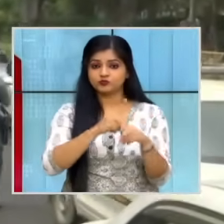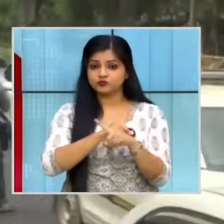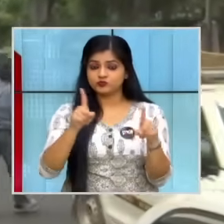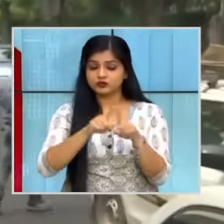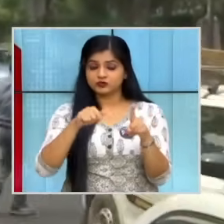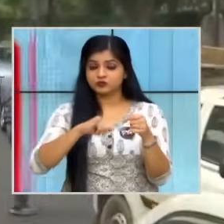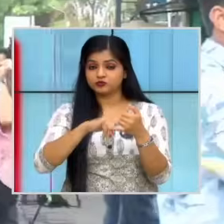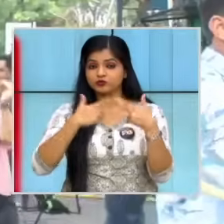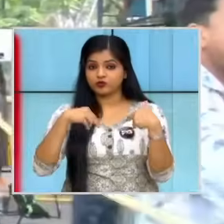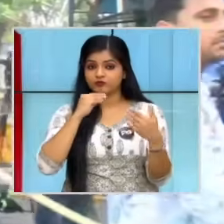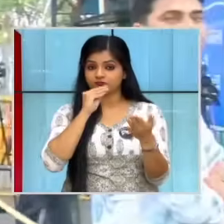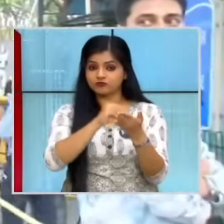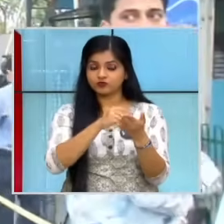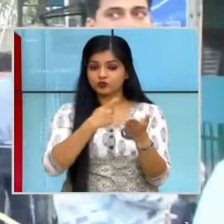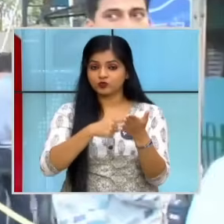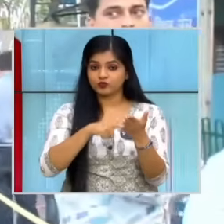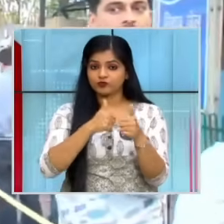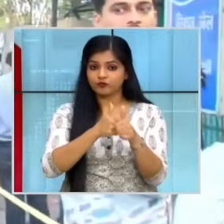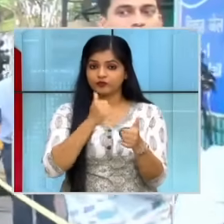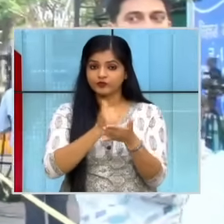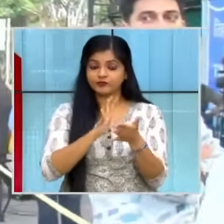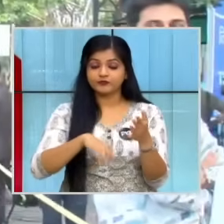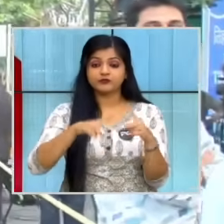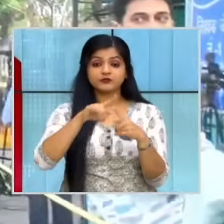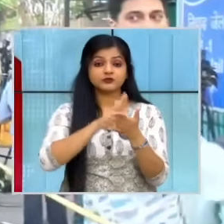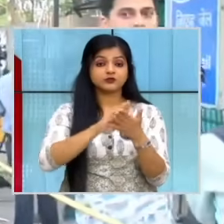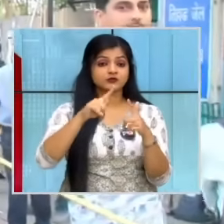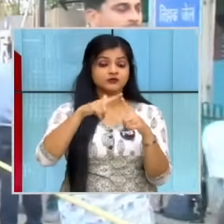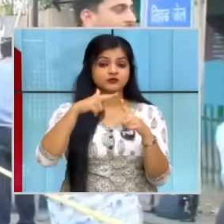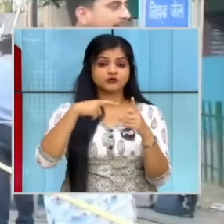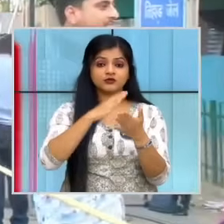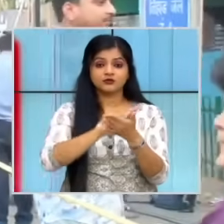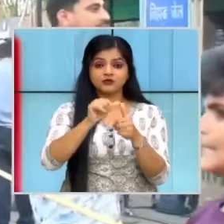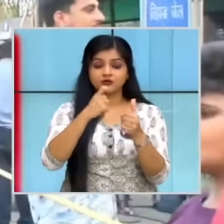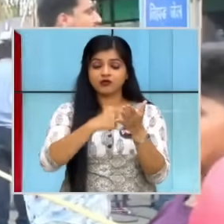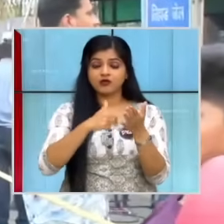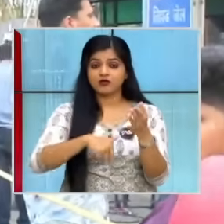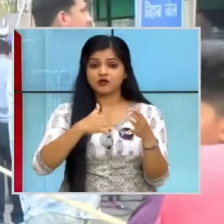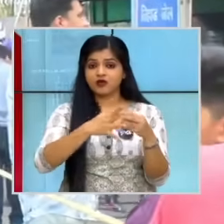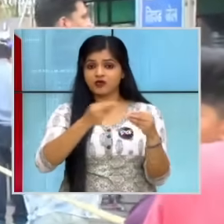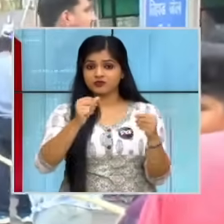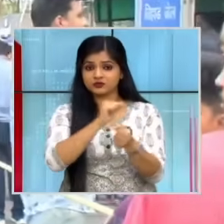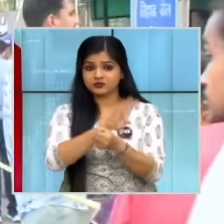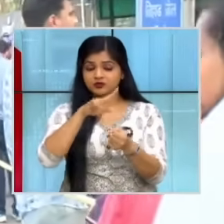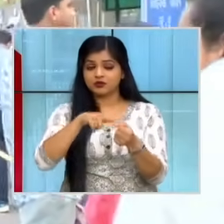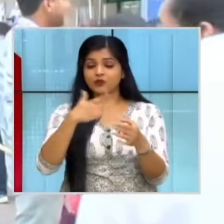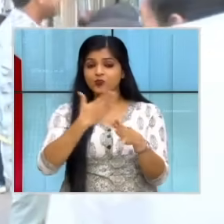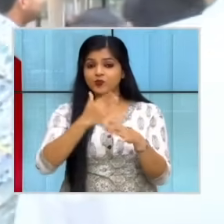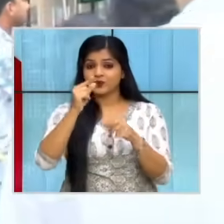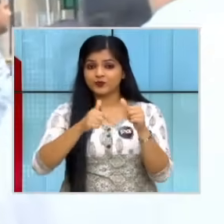കെജ്രിവാളിന് മുൻപിൽ വച്ചിട്ടുണ്ട്. എന്തായാലും നിലവിൽ തിഹാർ ജയിലിന് മുൻപിൽ പ്രവർത്തകരുടെ സാന്നിധ്യമില്ല. പ്രവർത്തകർ